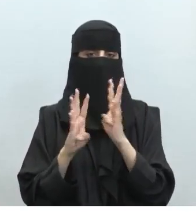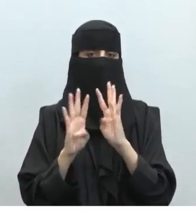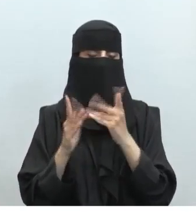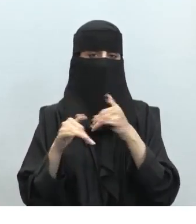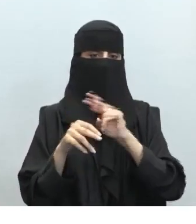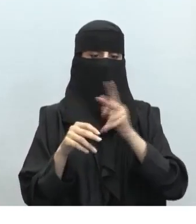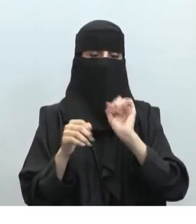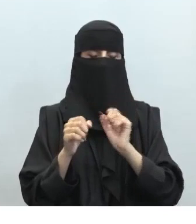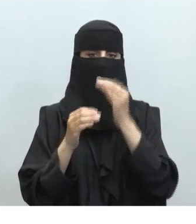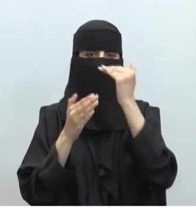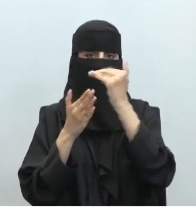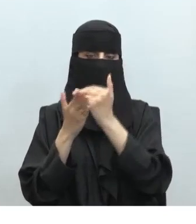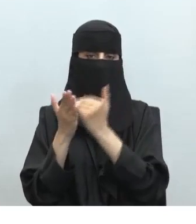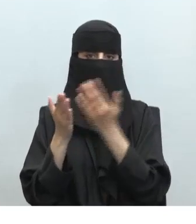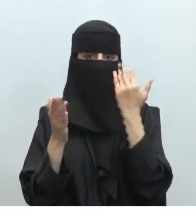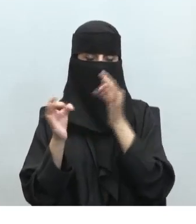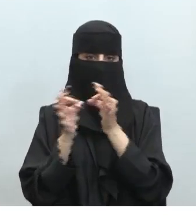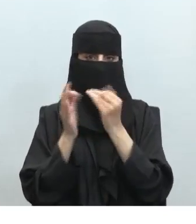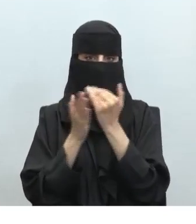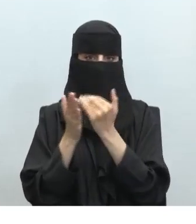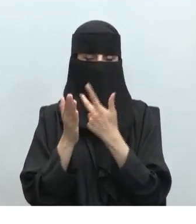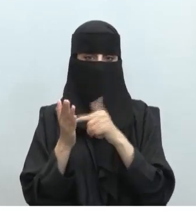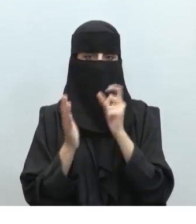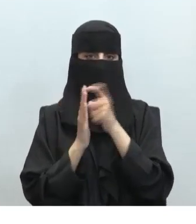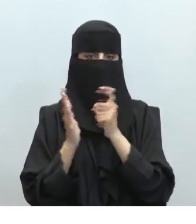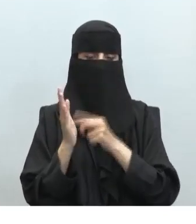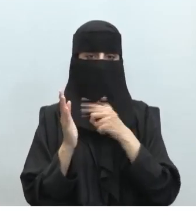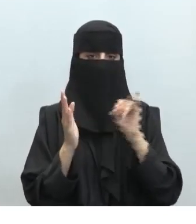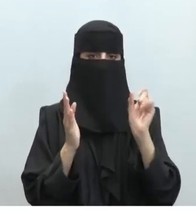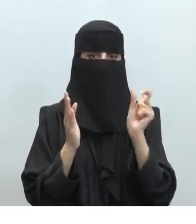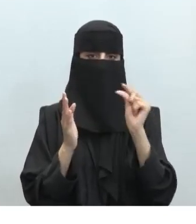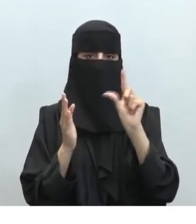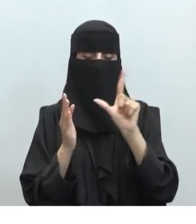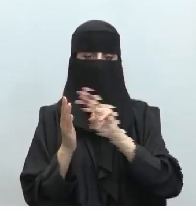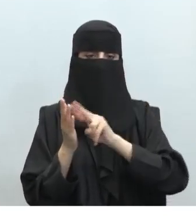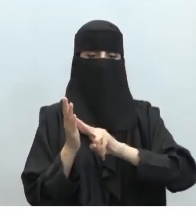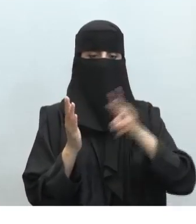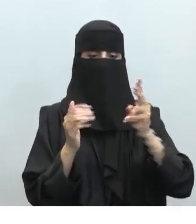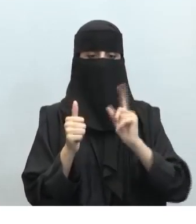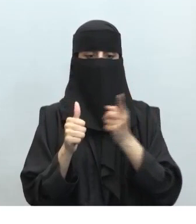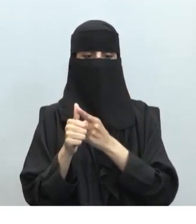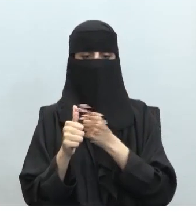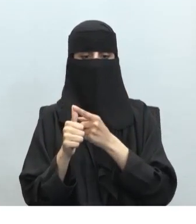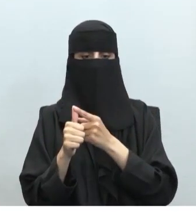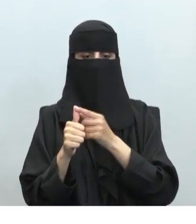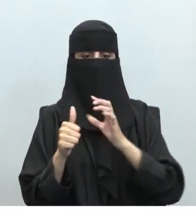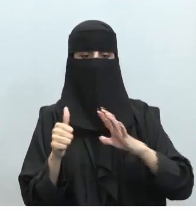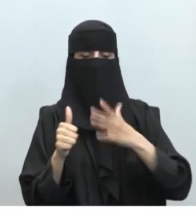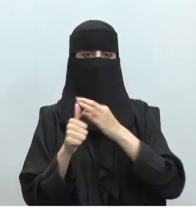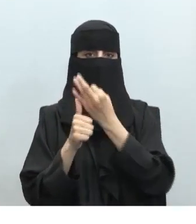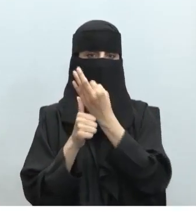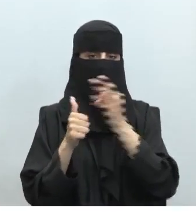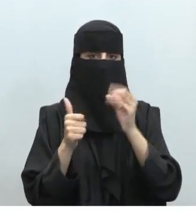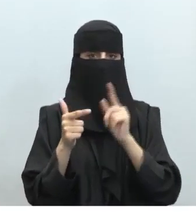تنطبق عليها ما اسميناها بقوانين مندل السياده الغير تامه السياده المشتركه الجينات